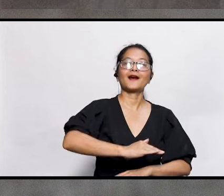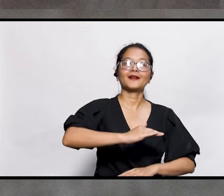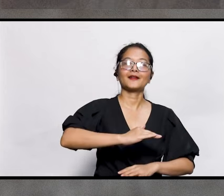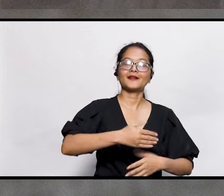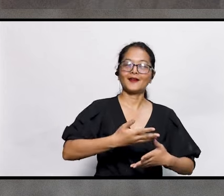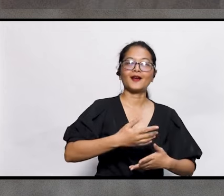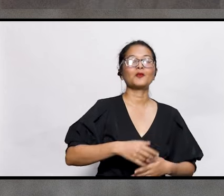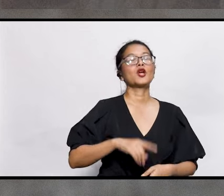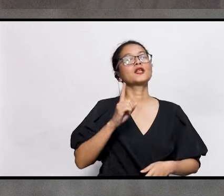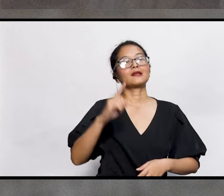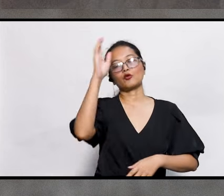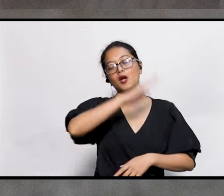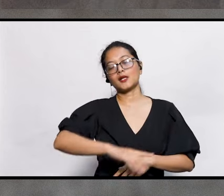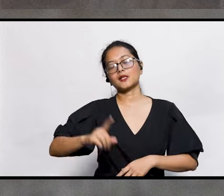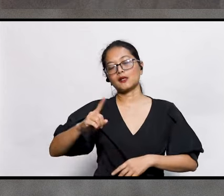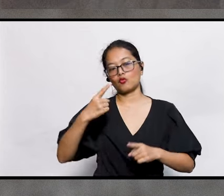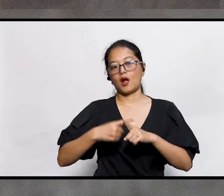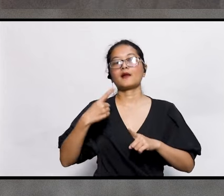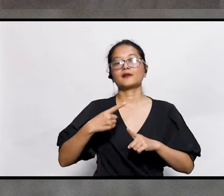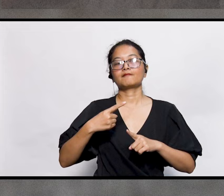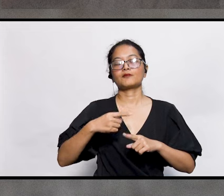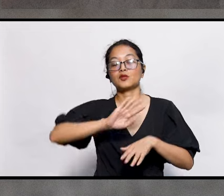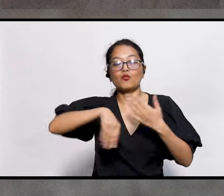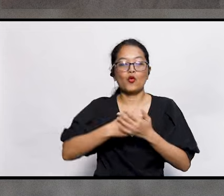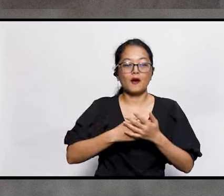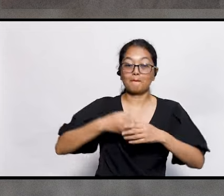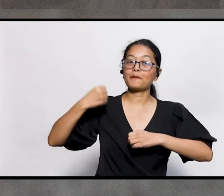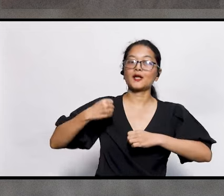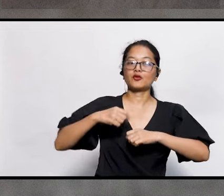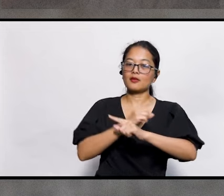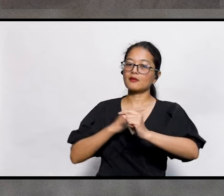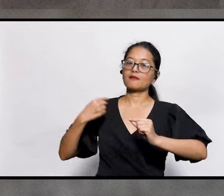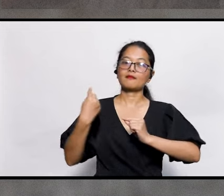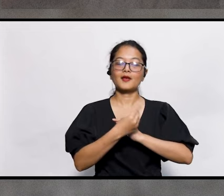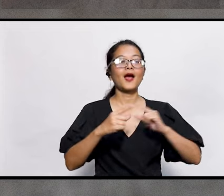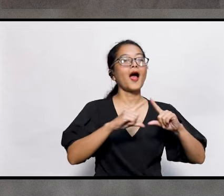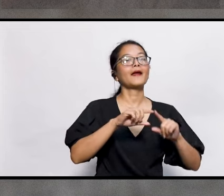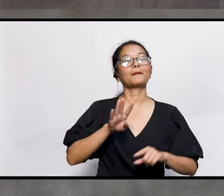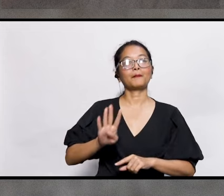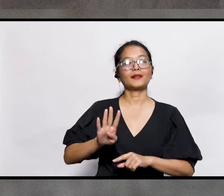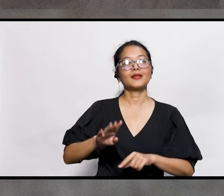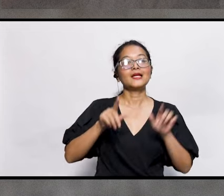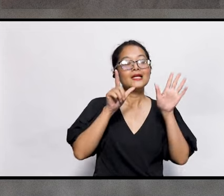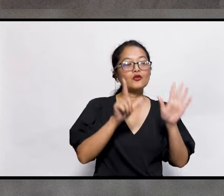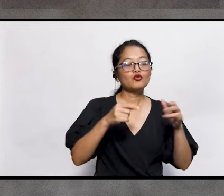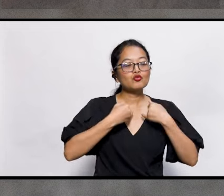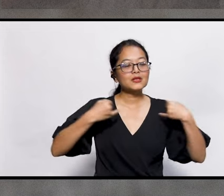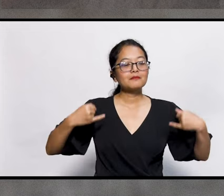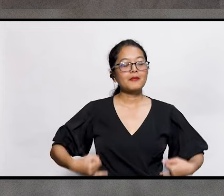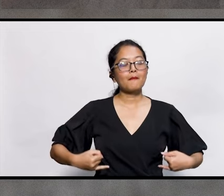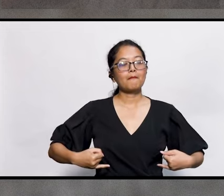udah senang pokoknya sehari sekali muar semuanya lanjut ayat 4 dan tu orang Imam harus